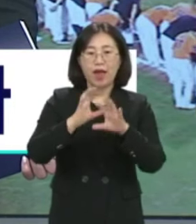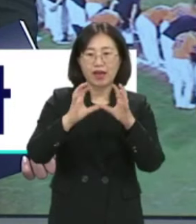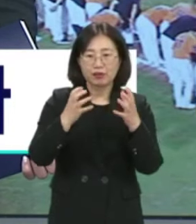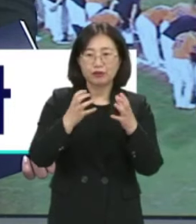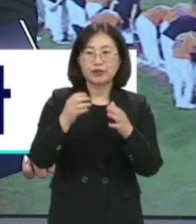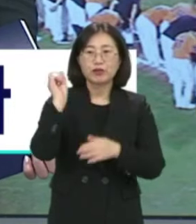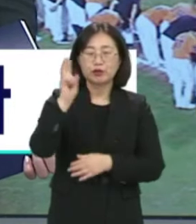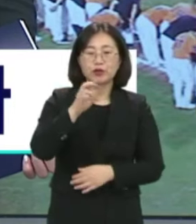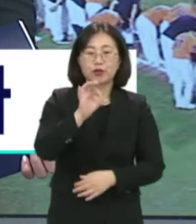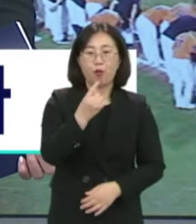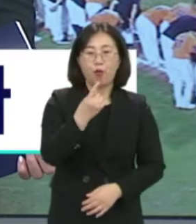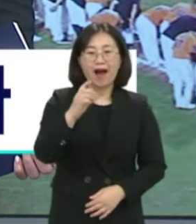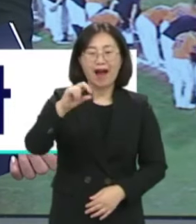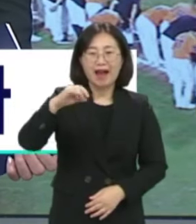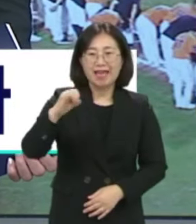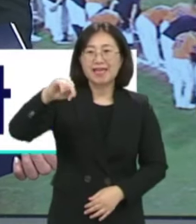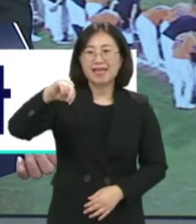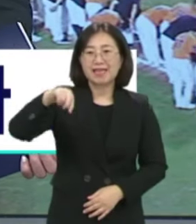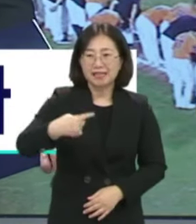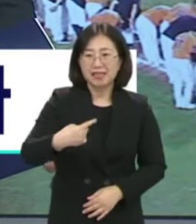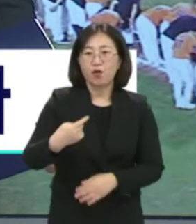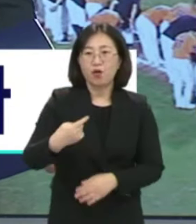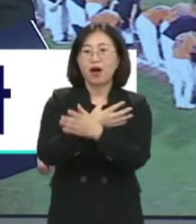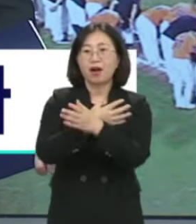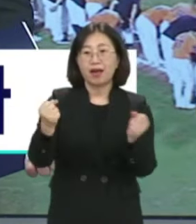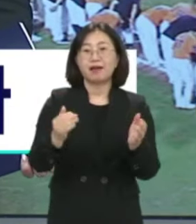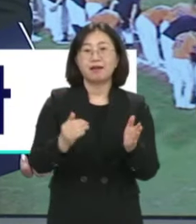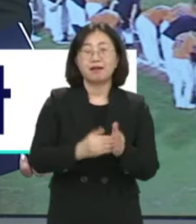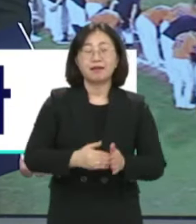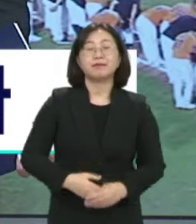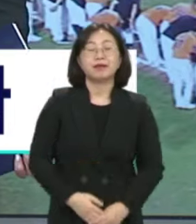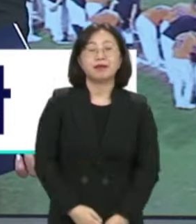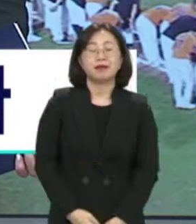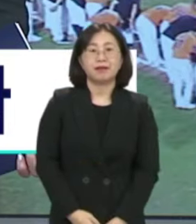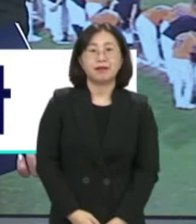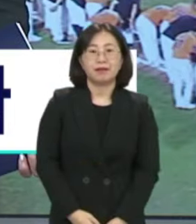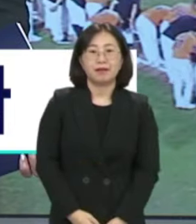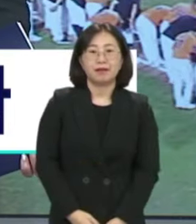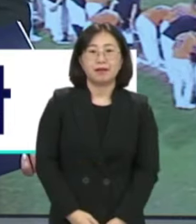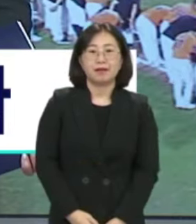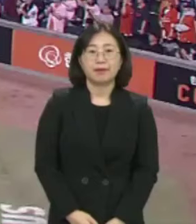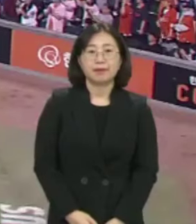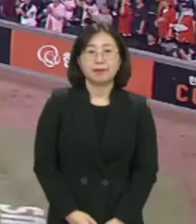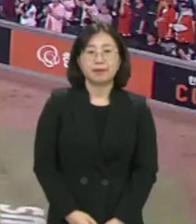와이스와 발빠르게 재계약에 성공했습니다 조형준 기자의 보도입니다